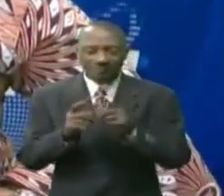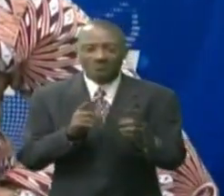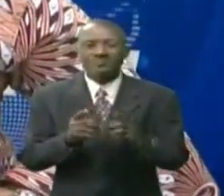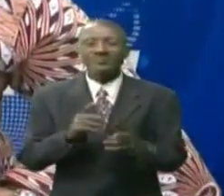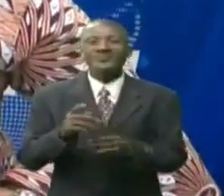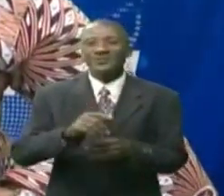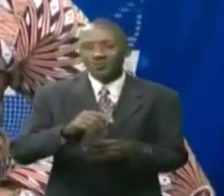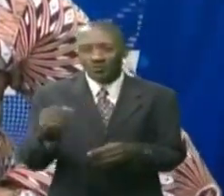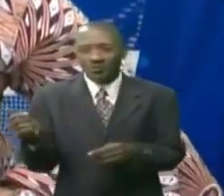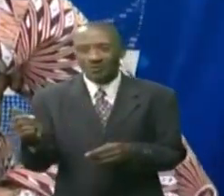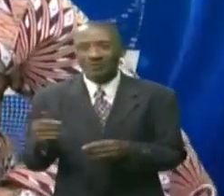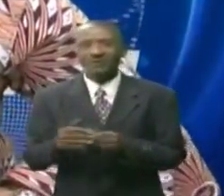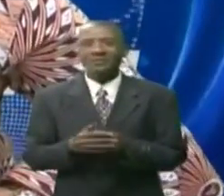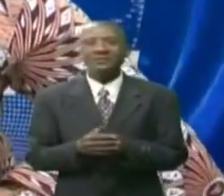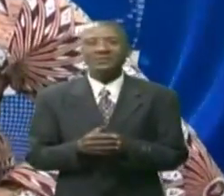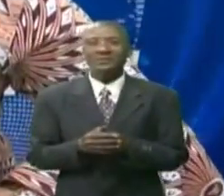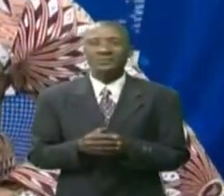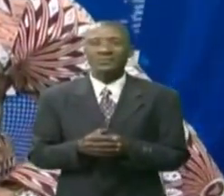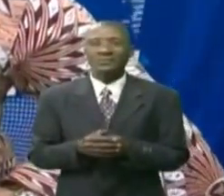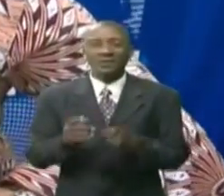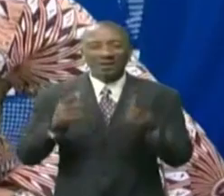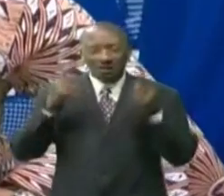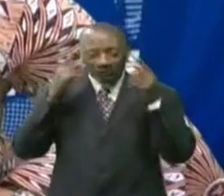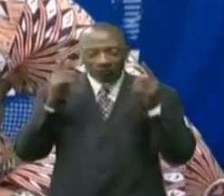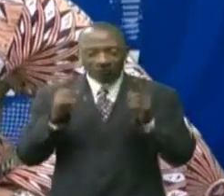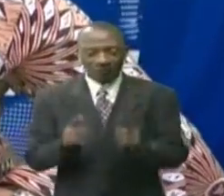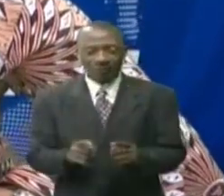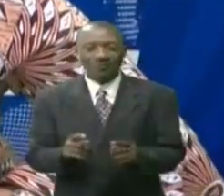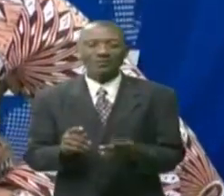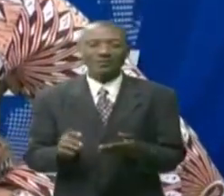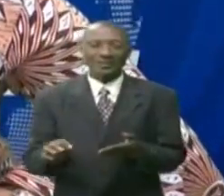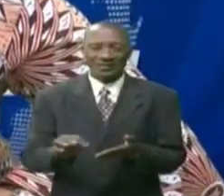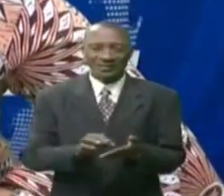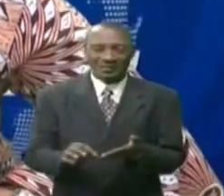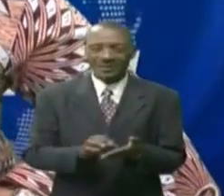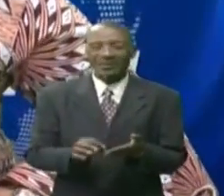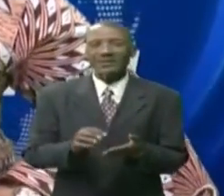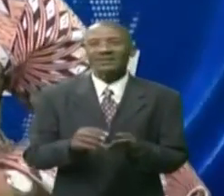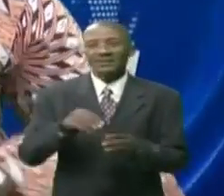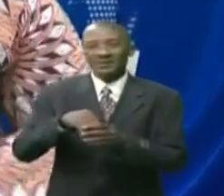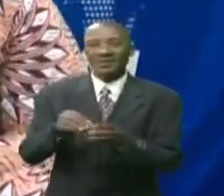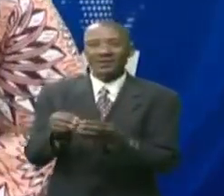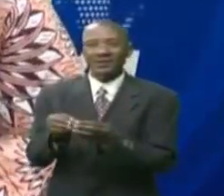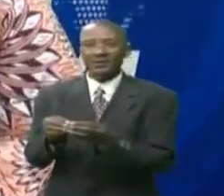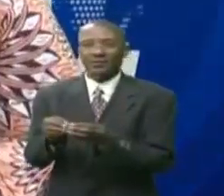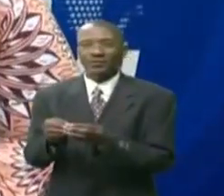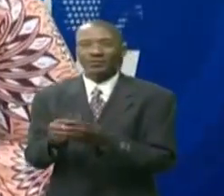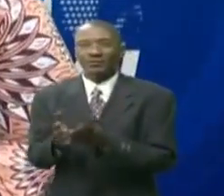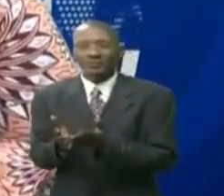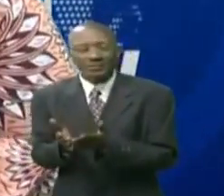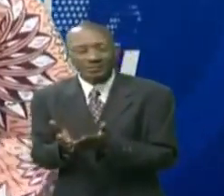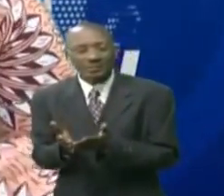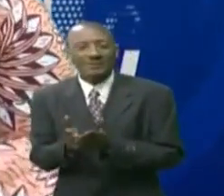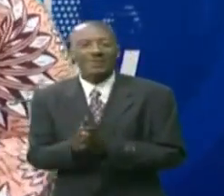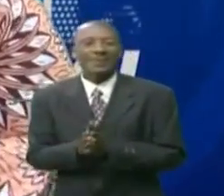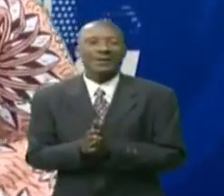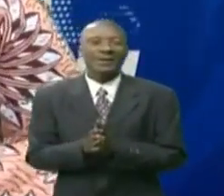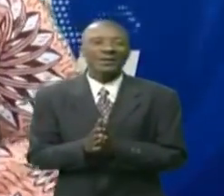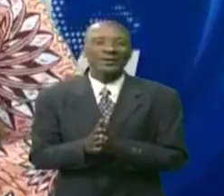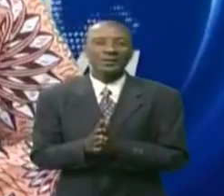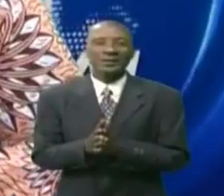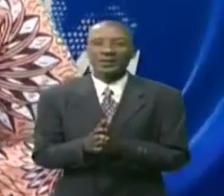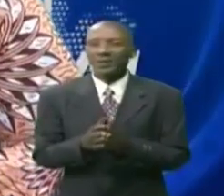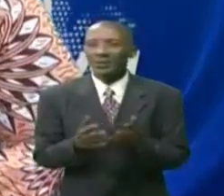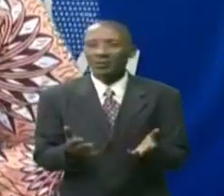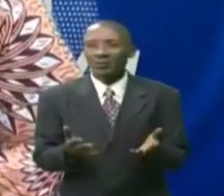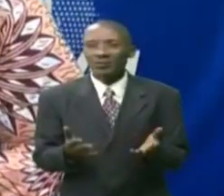œuvre de la décentralisation dans leur pays d'origine, c'est-à-dire en République démocratique du Congo. Ces élus franco-congolais regroupés au sein du